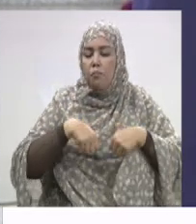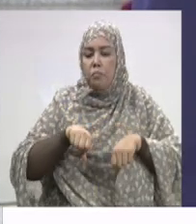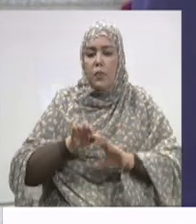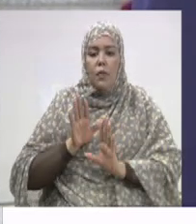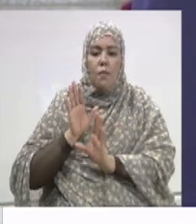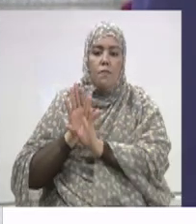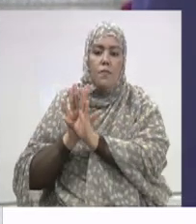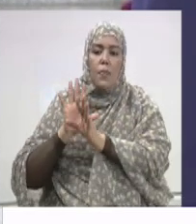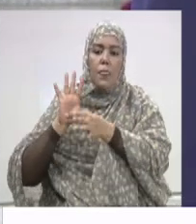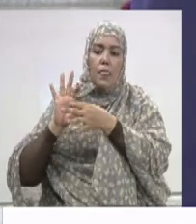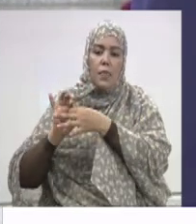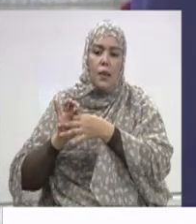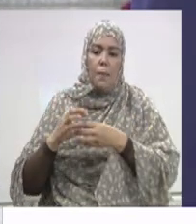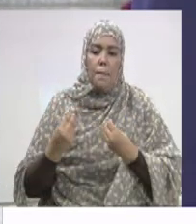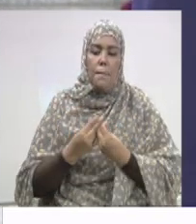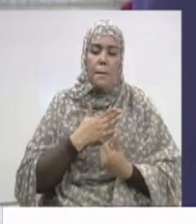اتجاهنا